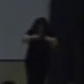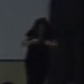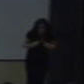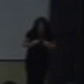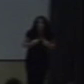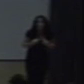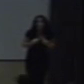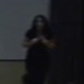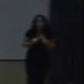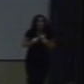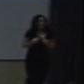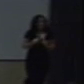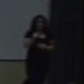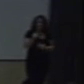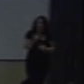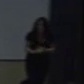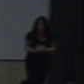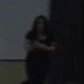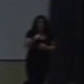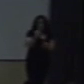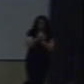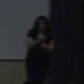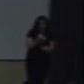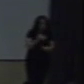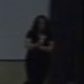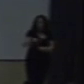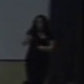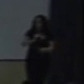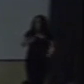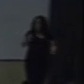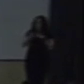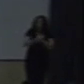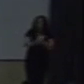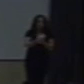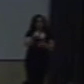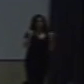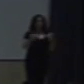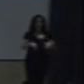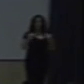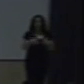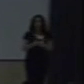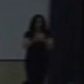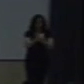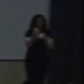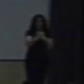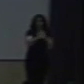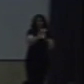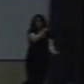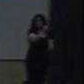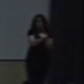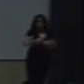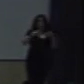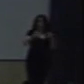per treure-hi suc, no? Per la seva feina, no? Que és el que he dit des del principi, és que és la feina de sempre, no? És la tasca de sempre,